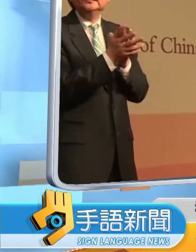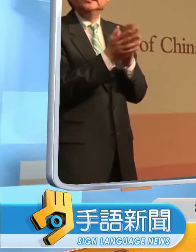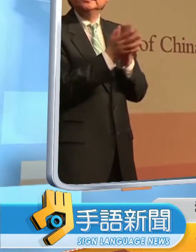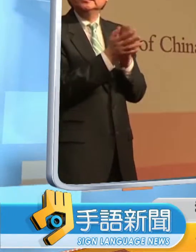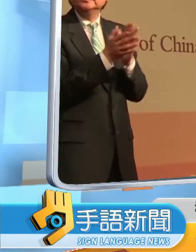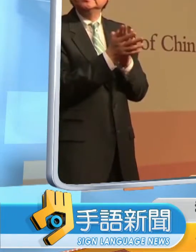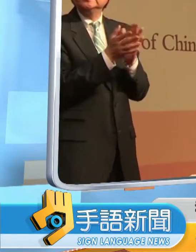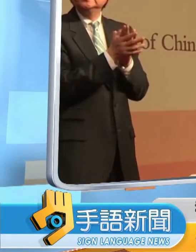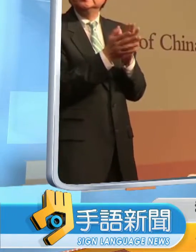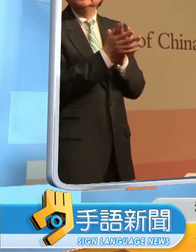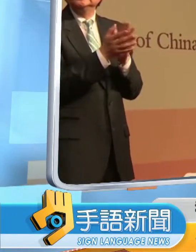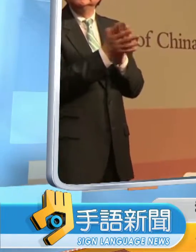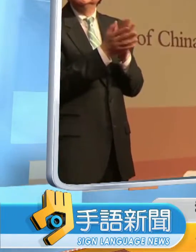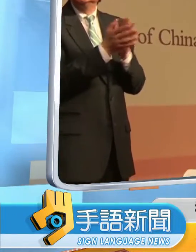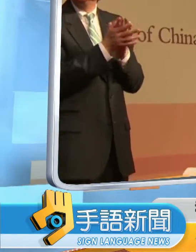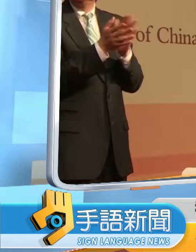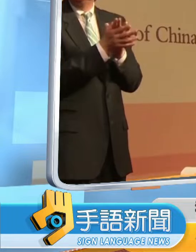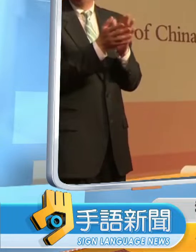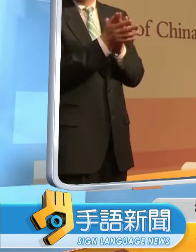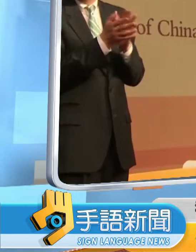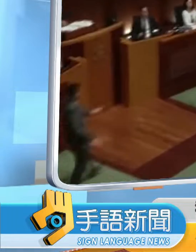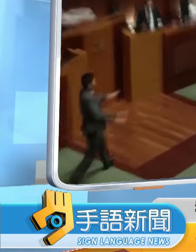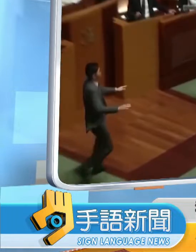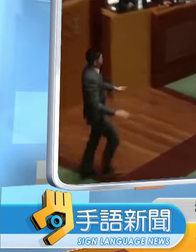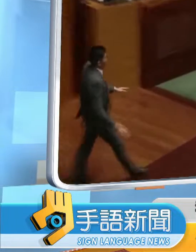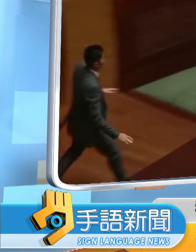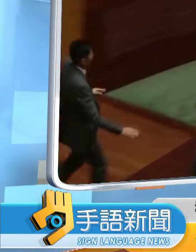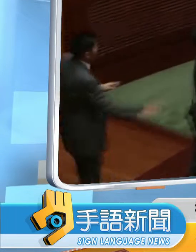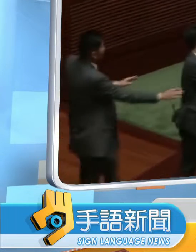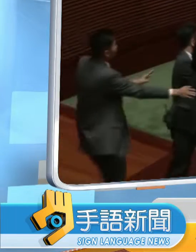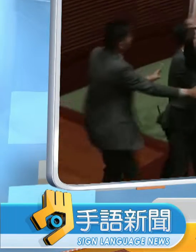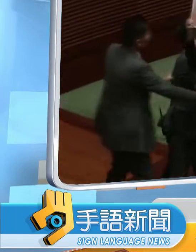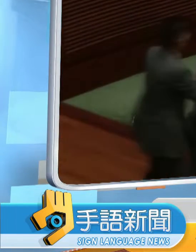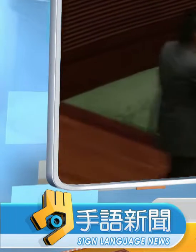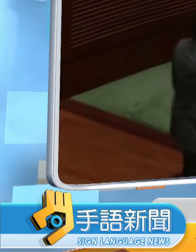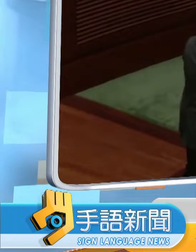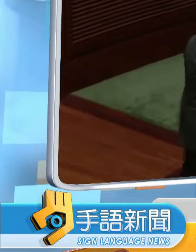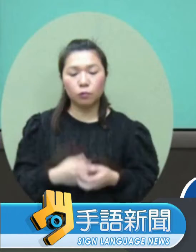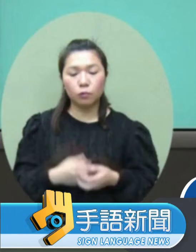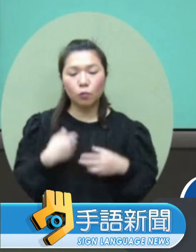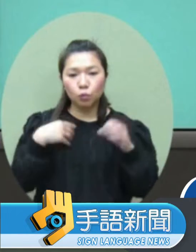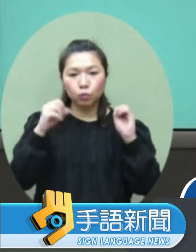是警察出身的政务司长李家超。